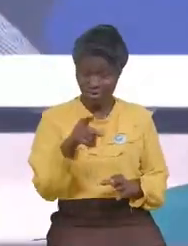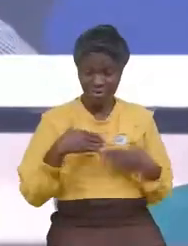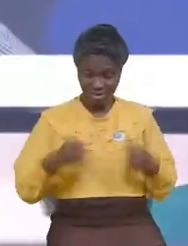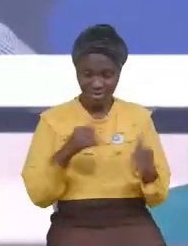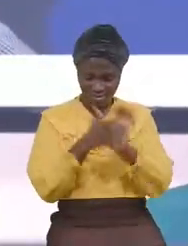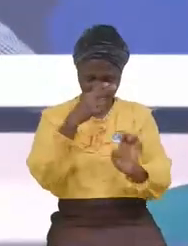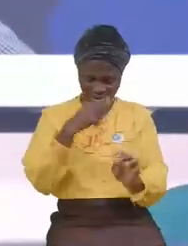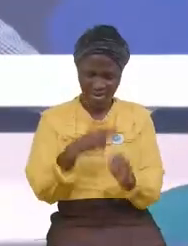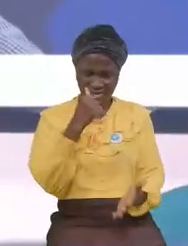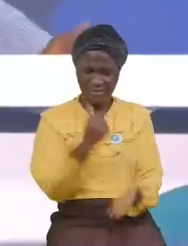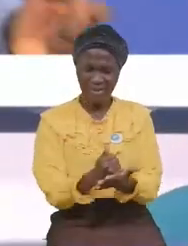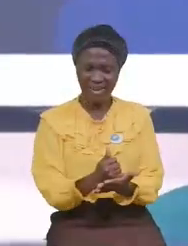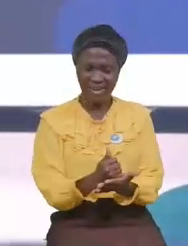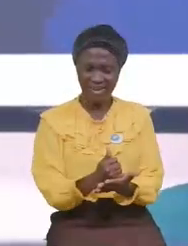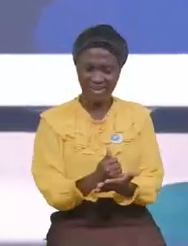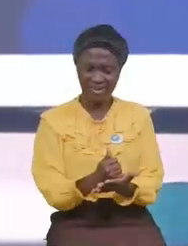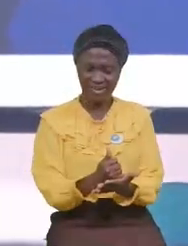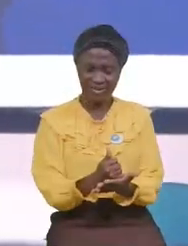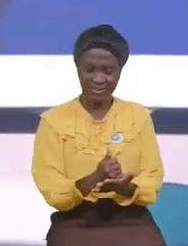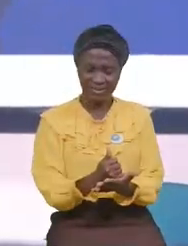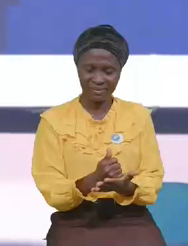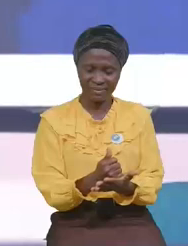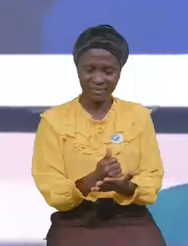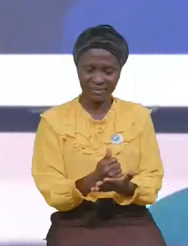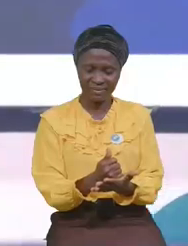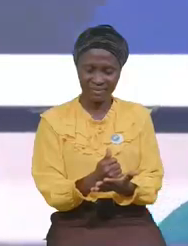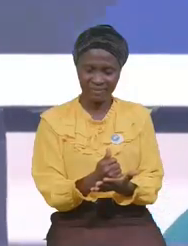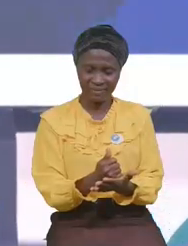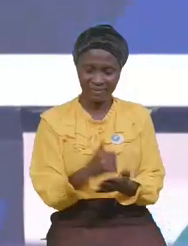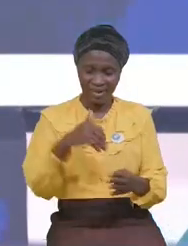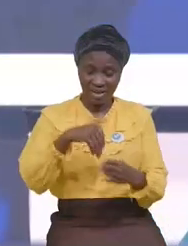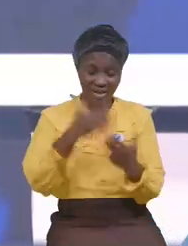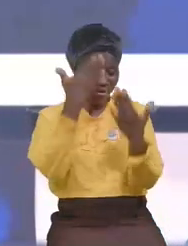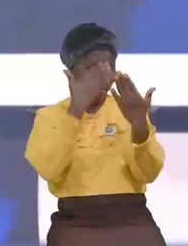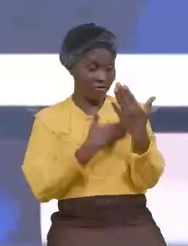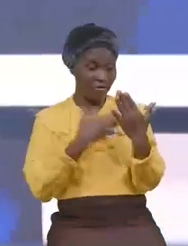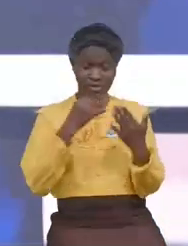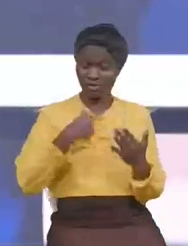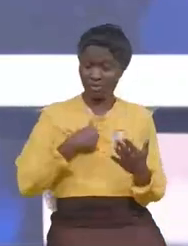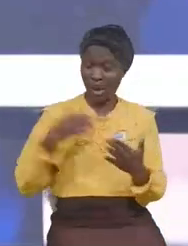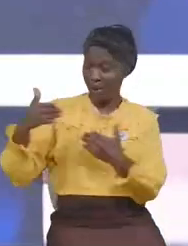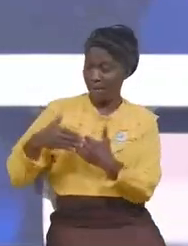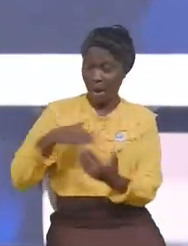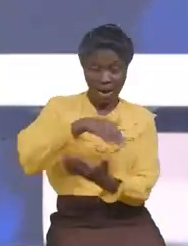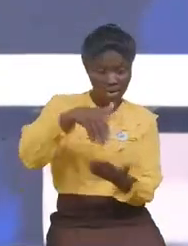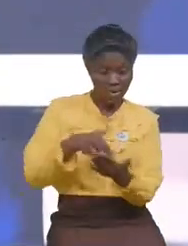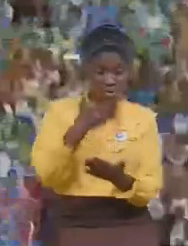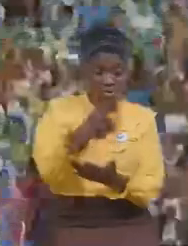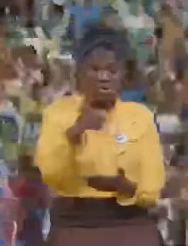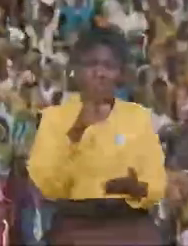À ma droite, vous êtes guéri au nom de Jésus-Christ. Devant moi,